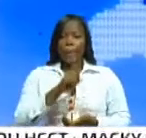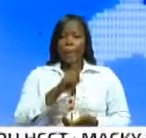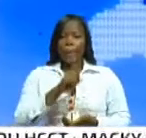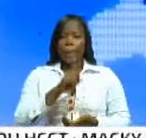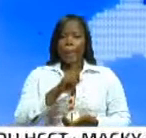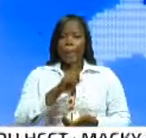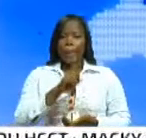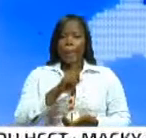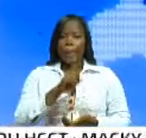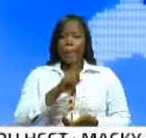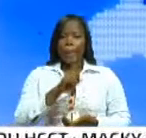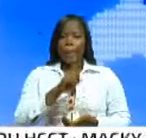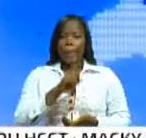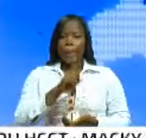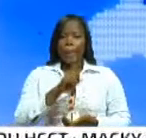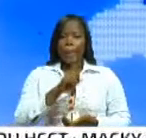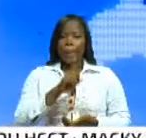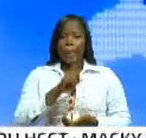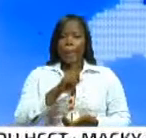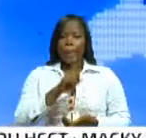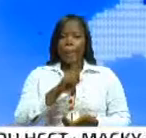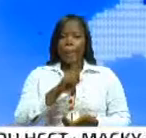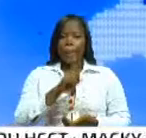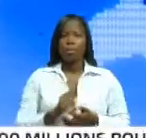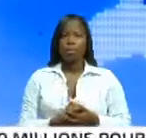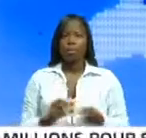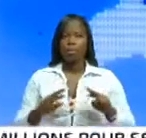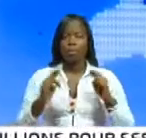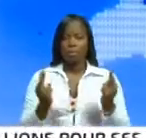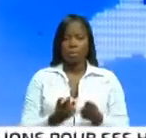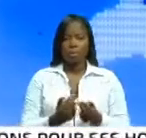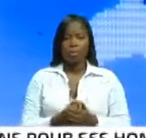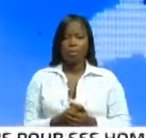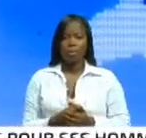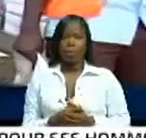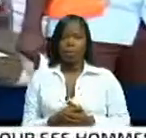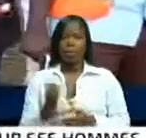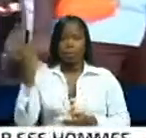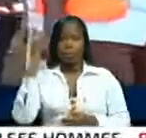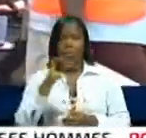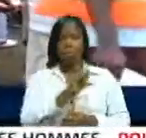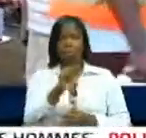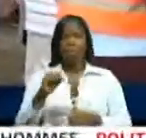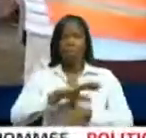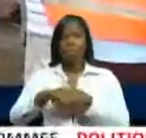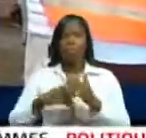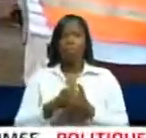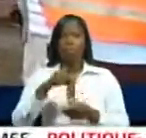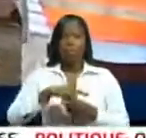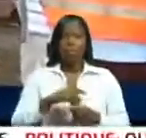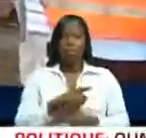une société familiale ils se sont rassemblés à la bourse du travail ce matin ibrahim fall nous en dit plus ils sont tous dans les états